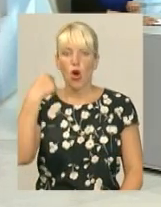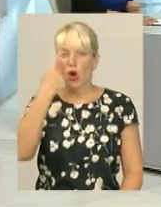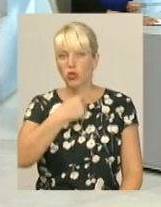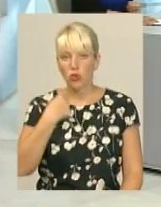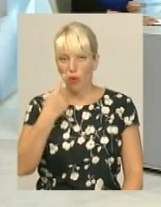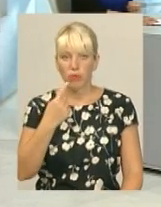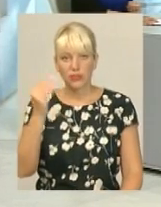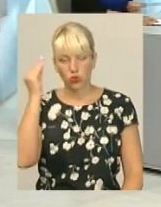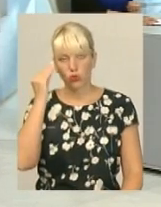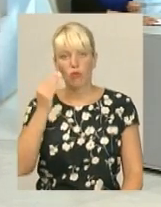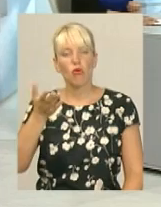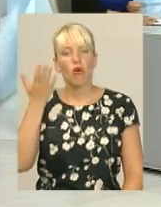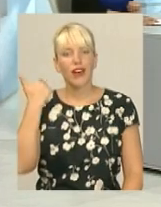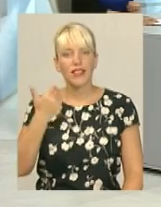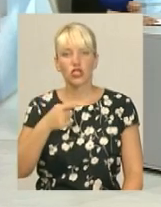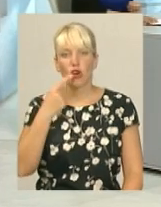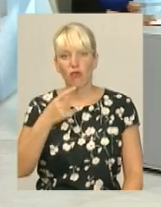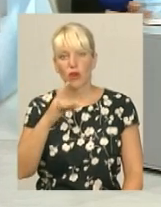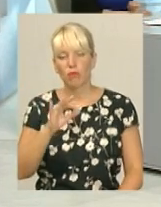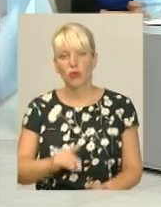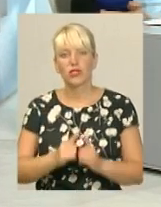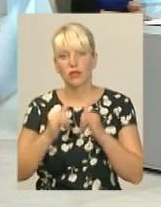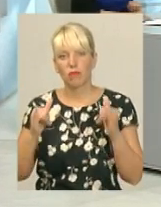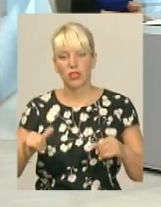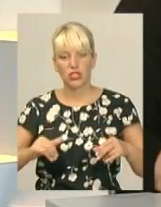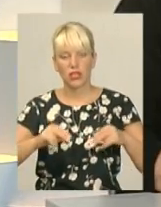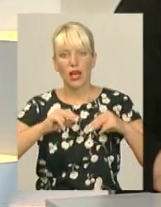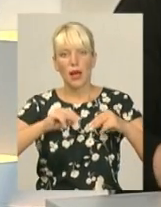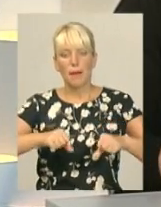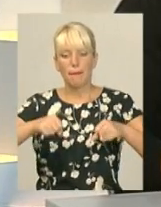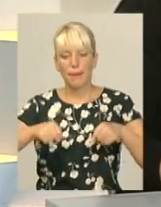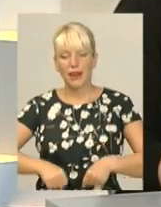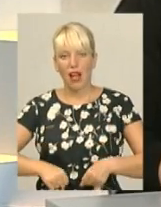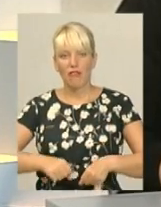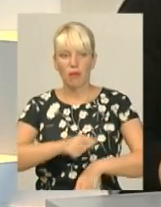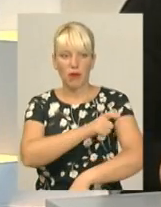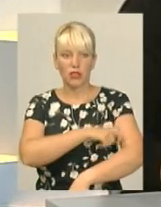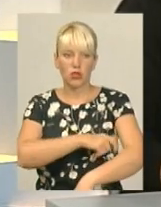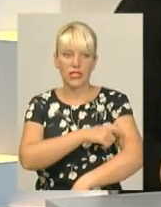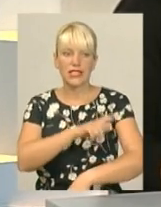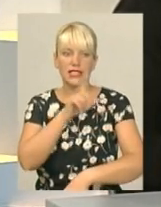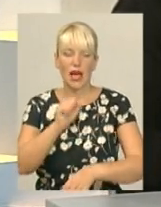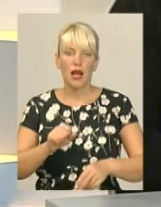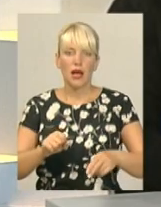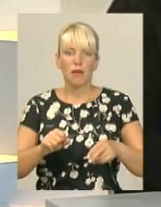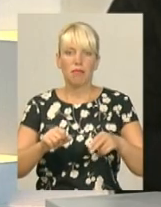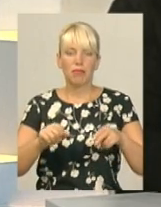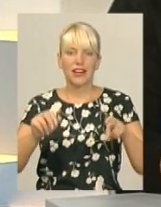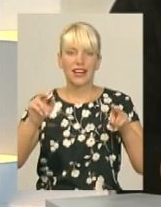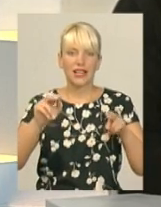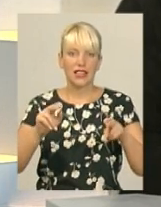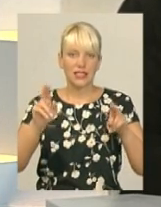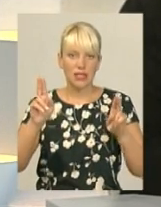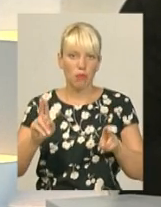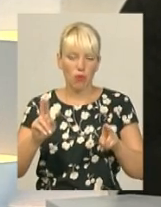думку. Раніше говорили про збільшення прав патрульним за принципом презумпції правоти поліцейського. Як ви бачите у